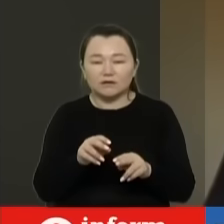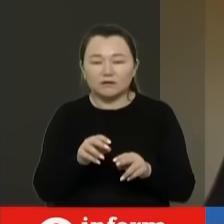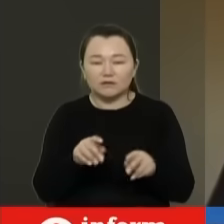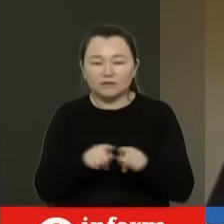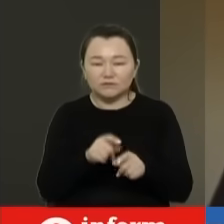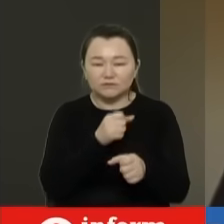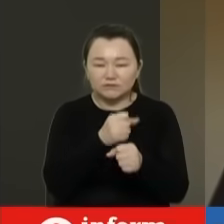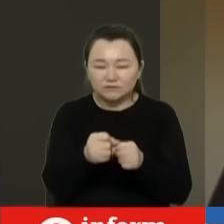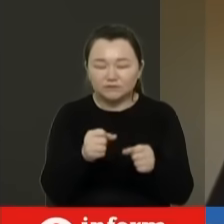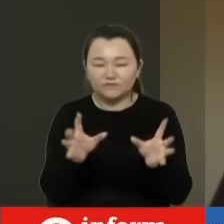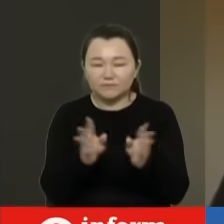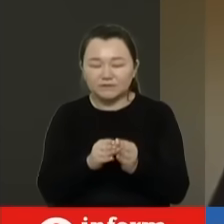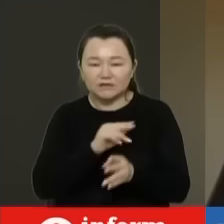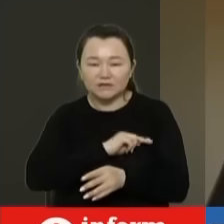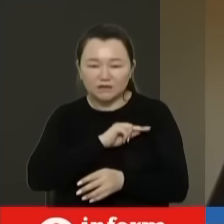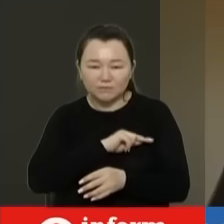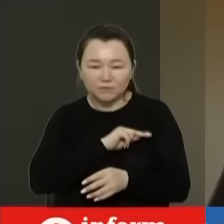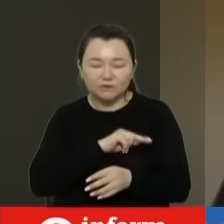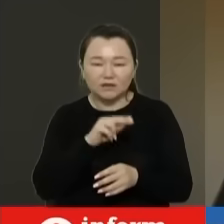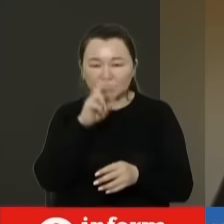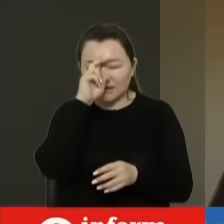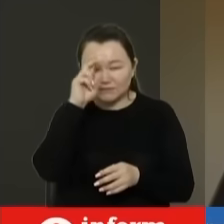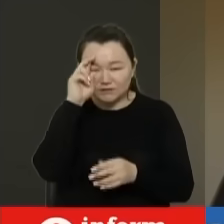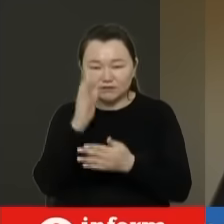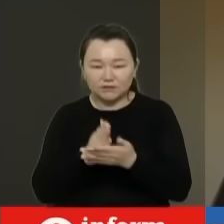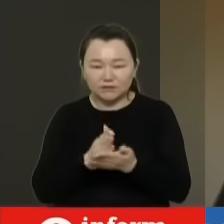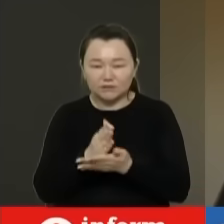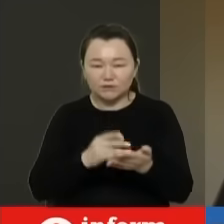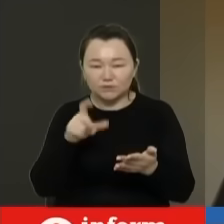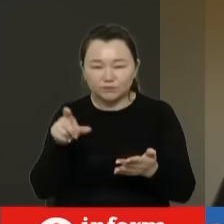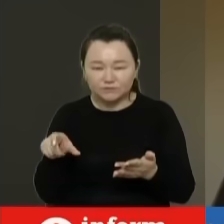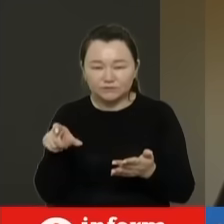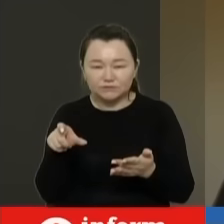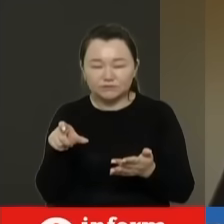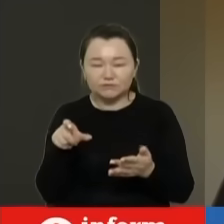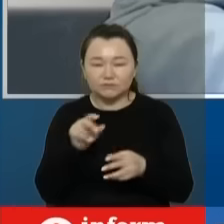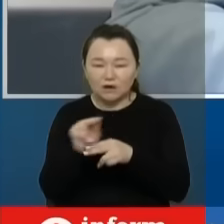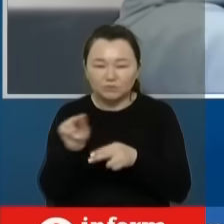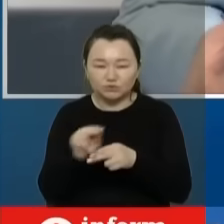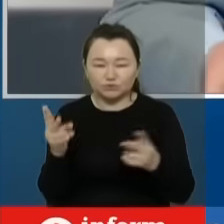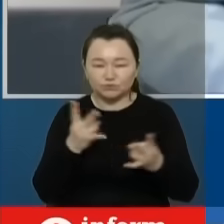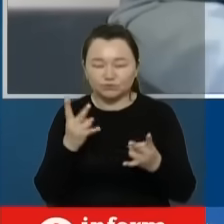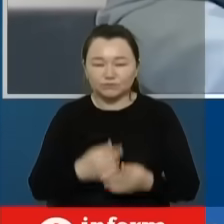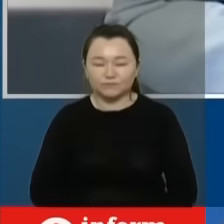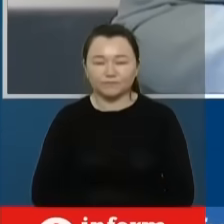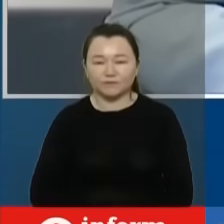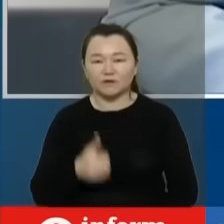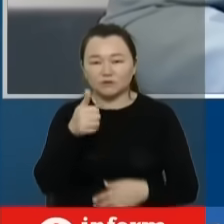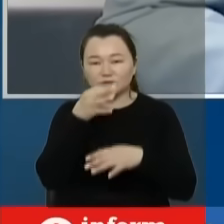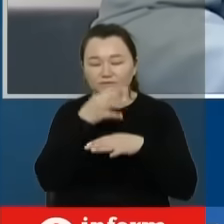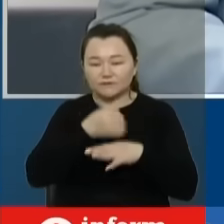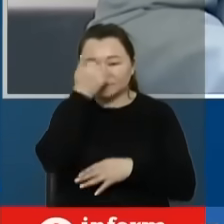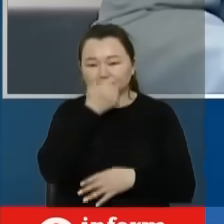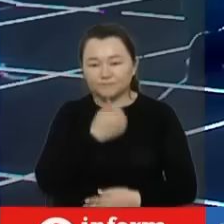осындай зорлық-зомбылықпен жұмыс істейтін мемлекеттік қызметкерлерге үйрету керек. Жақсы, жауабыңызға